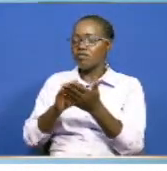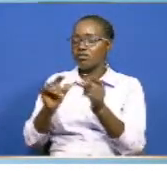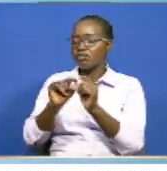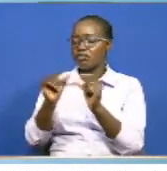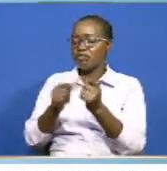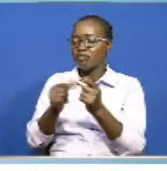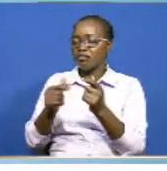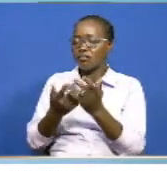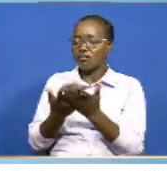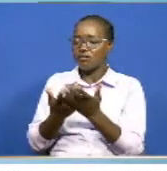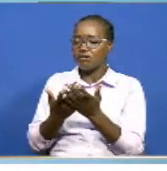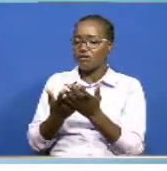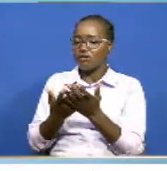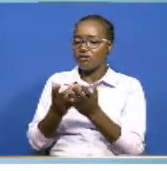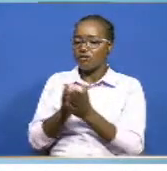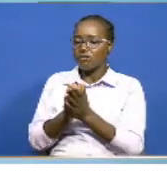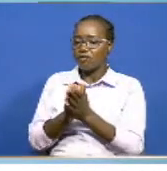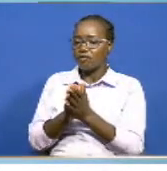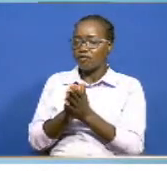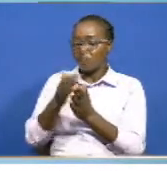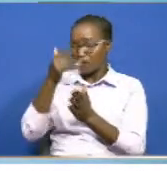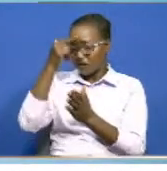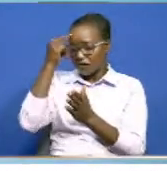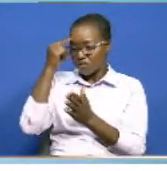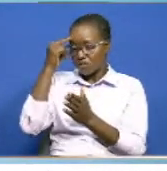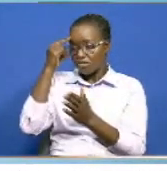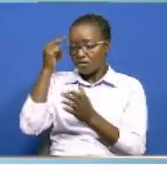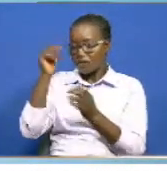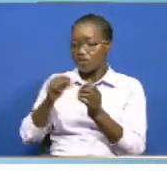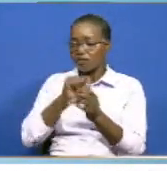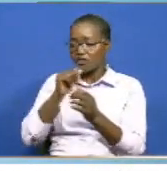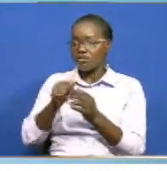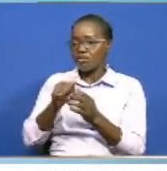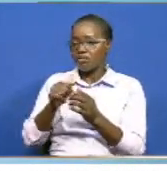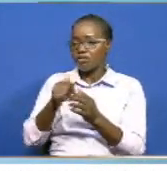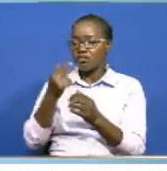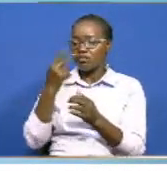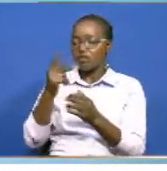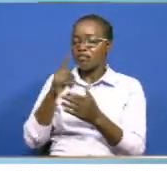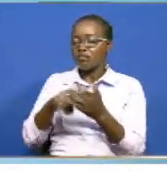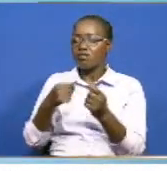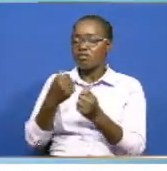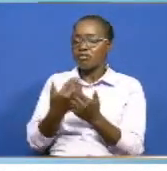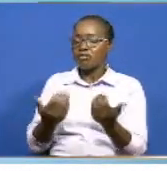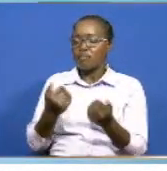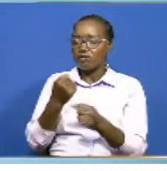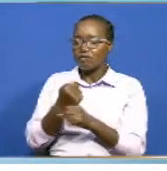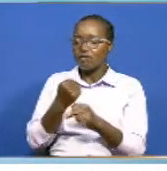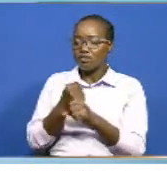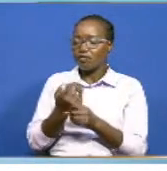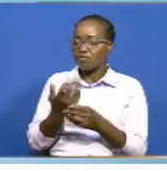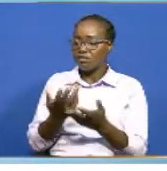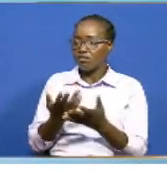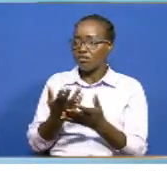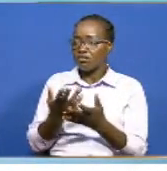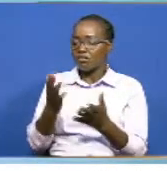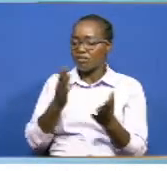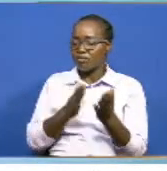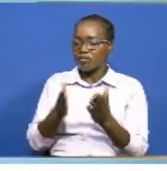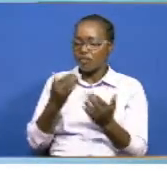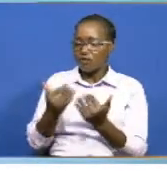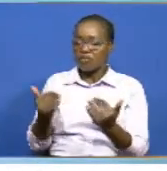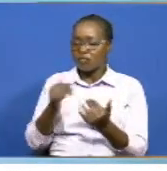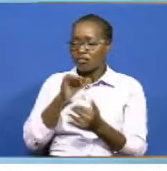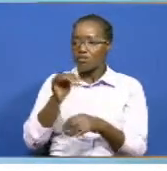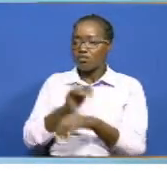exchange vitabu na nini, lakini kwa sababu uwezi ona kenye mtoto anafanya, wameweza kupanga vitu ambazo sio mzuri kwa